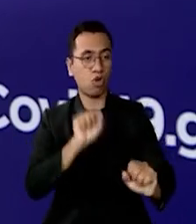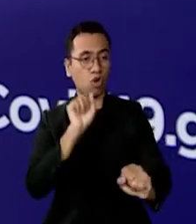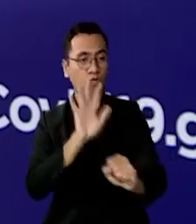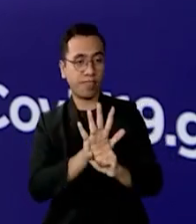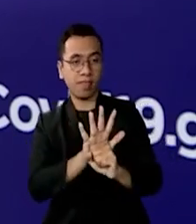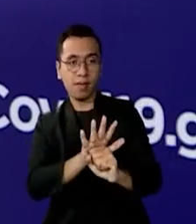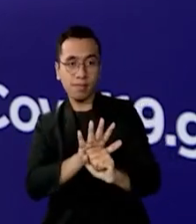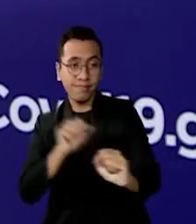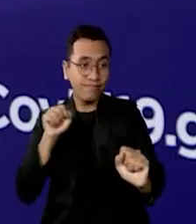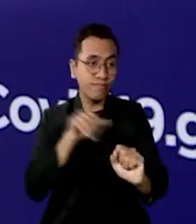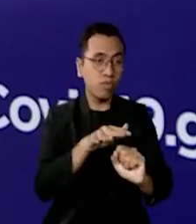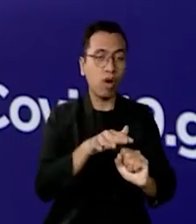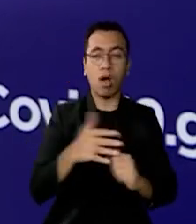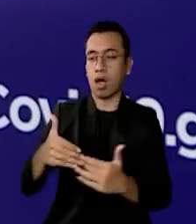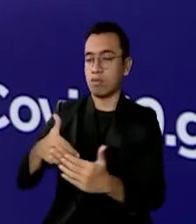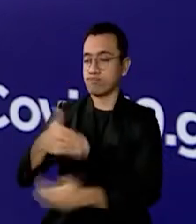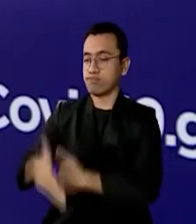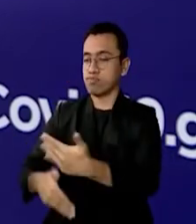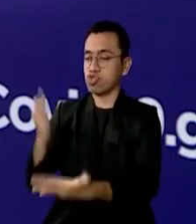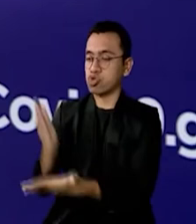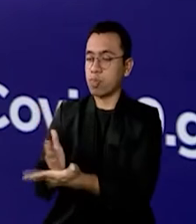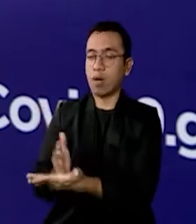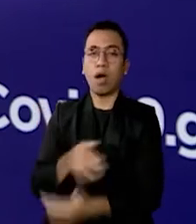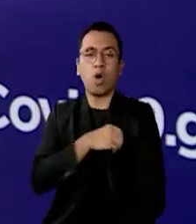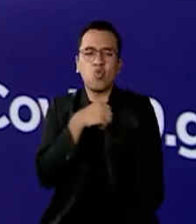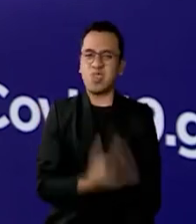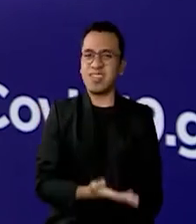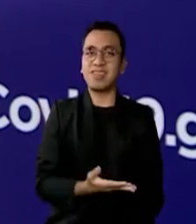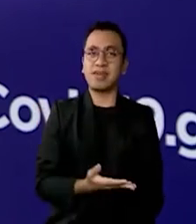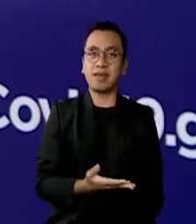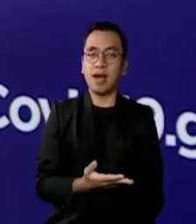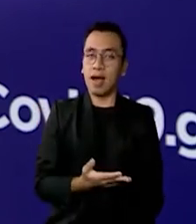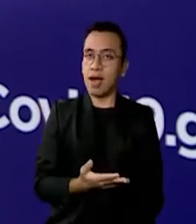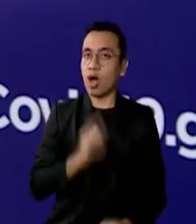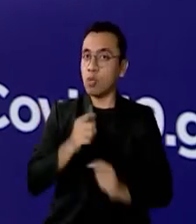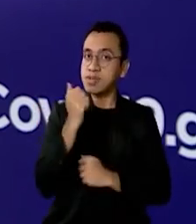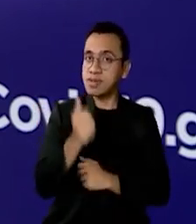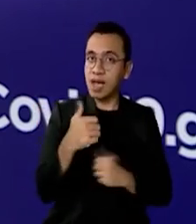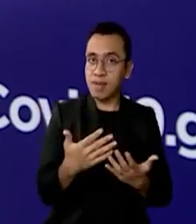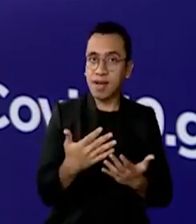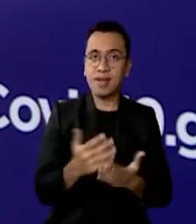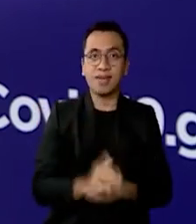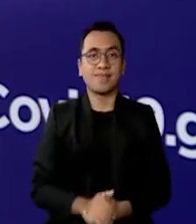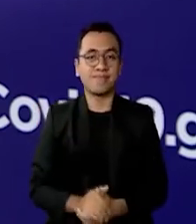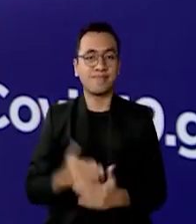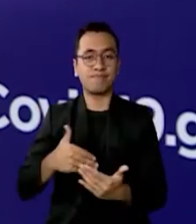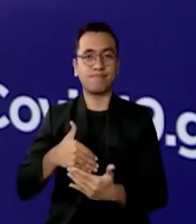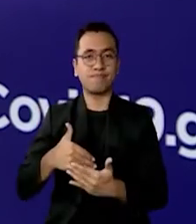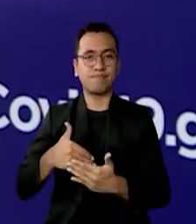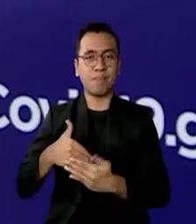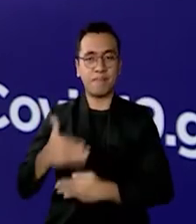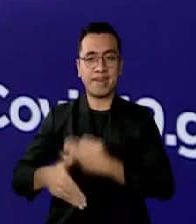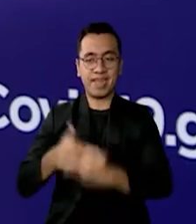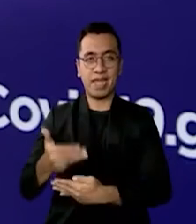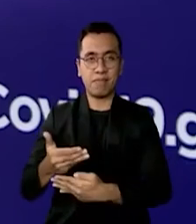Betulkah produksi mereka mereka berhenti kerugian lebih besar jadi lebih baik mereka memang sedikit demi sedikit mereka bertahap untuk